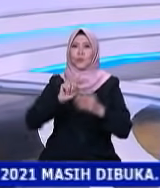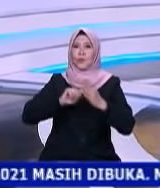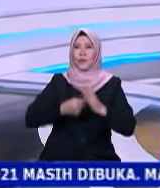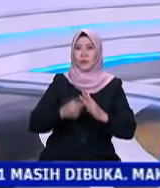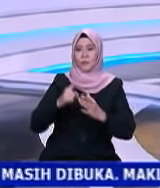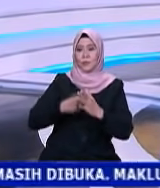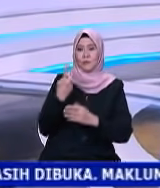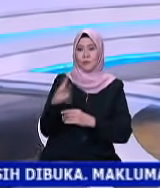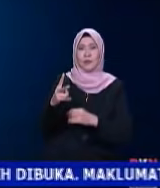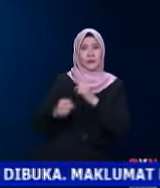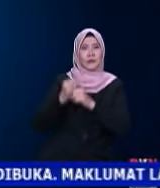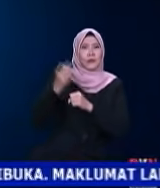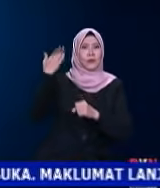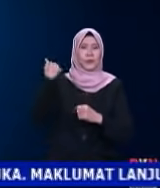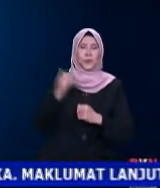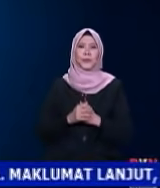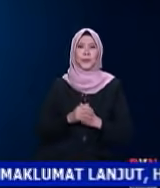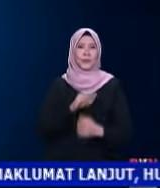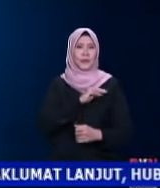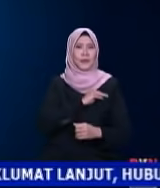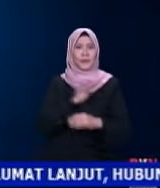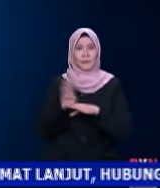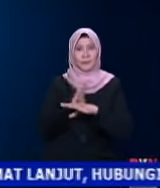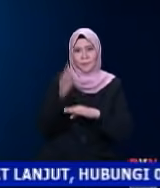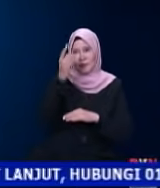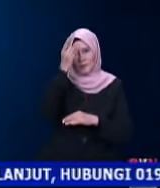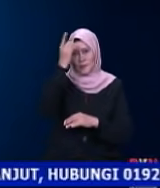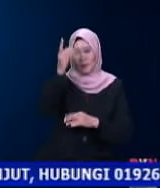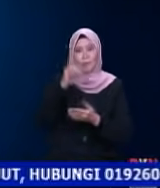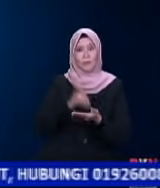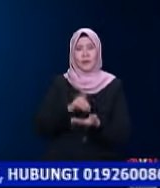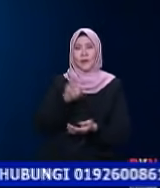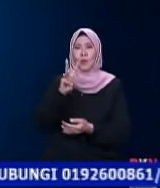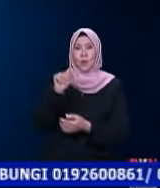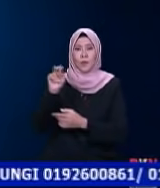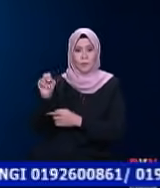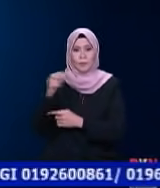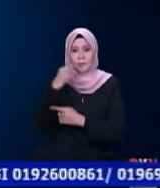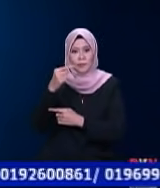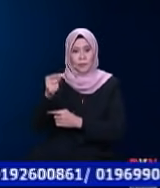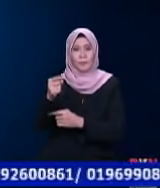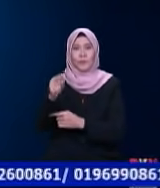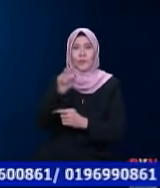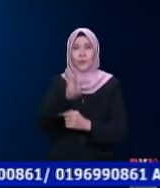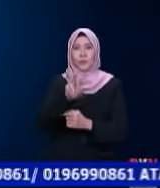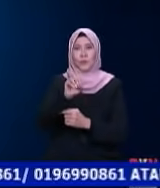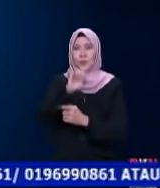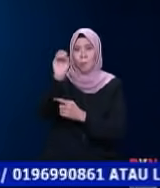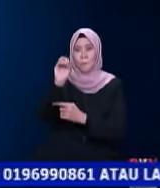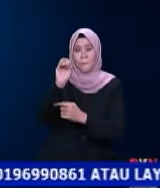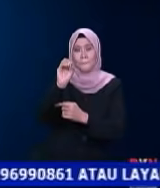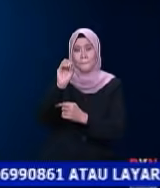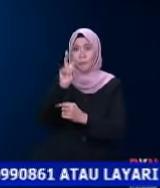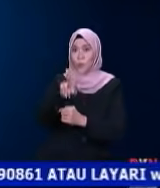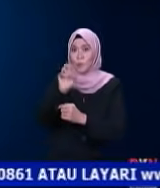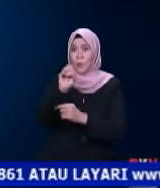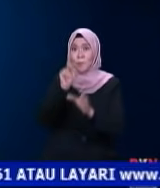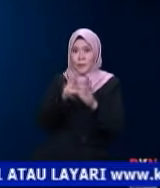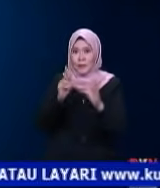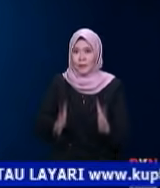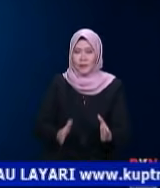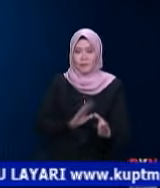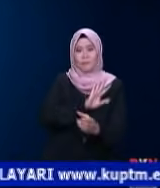lalu. Menteri Pembangunan Usahawan dan Koperasi Datuk Seri Dr. Wan Junaidi Tuanku Jaafar berkata, 20 peserta yang mengikuti program